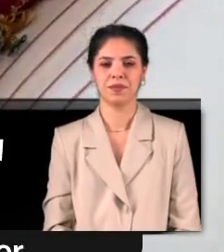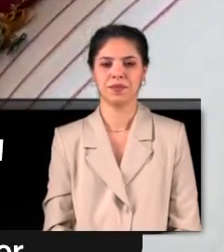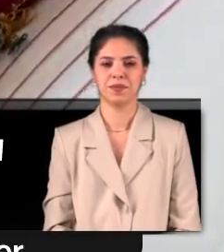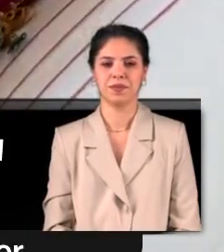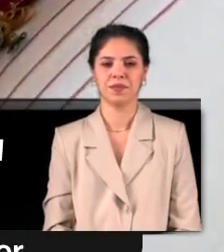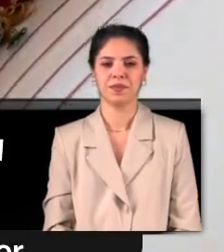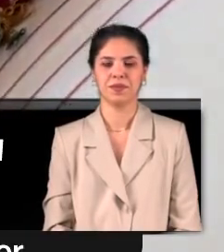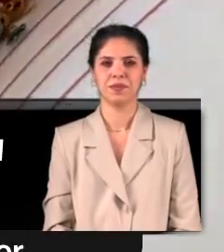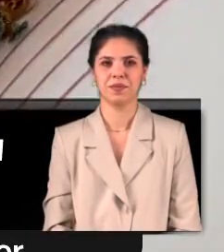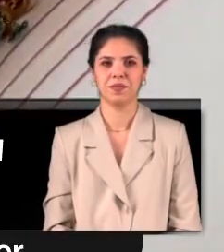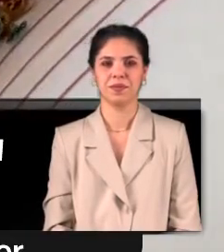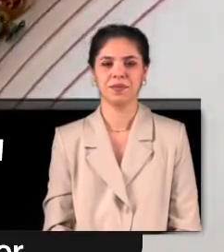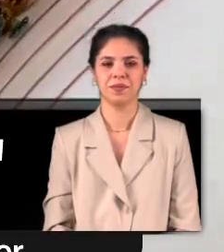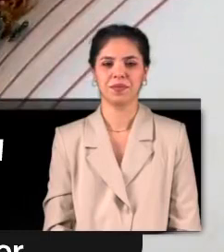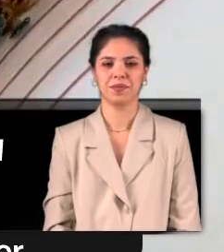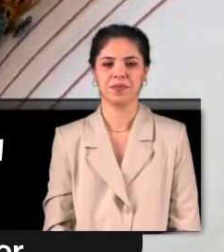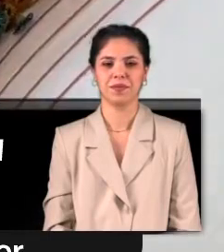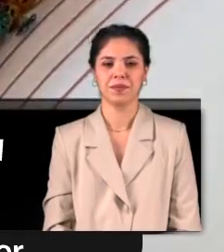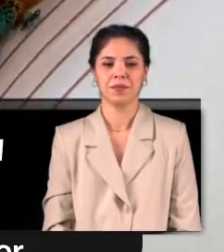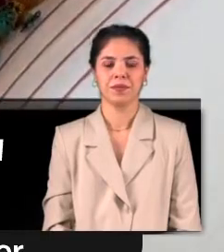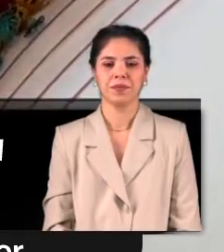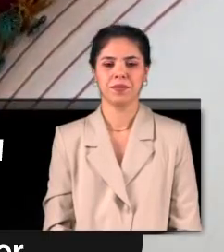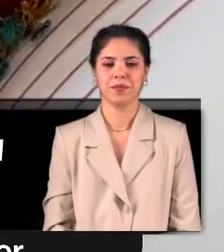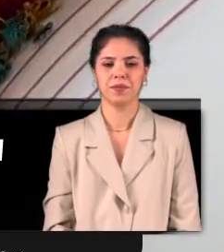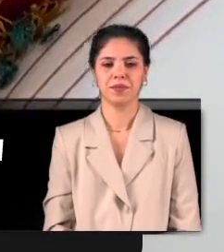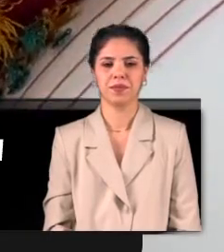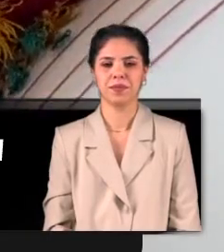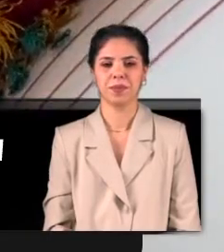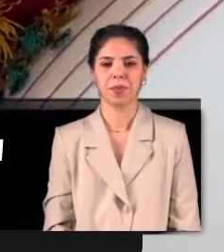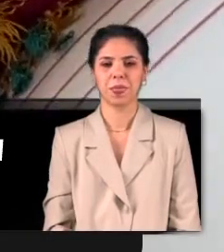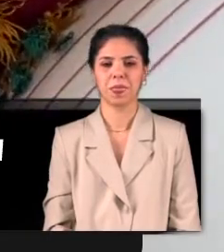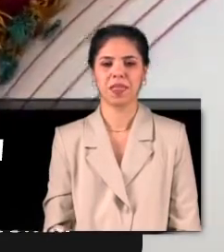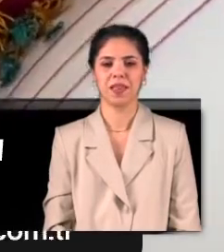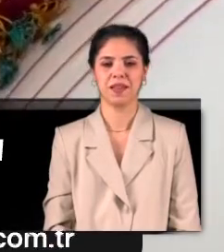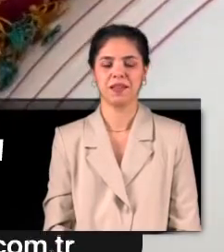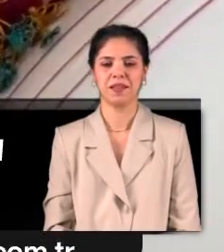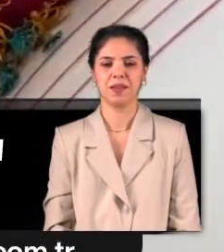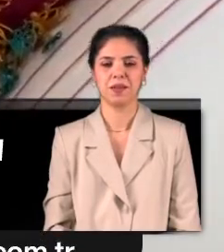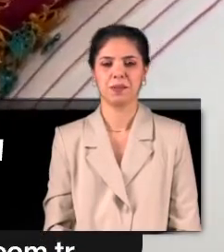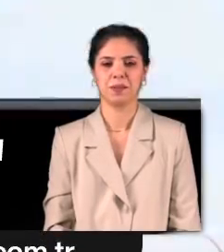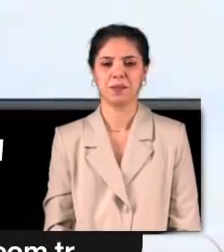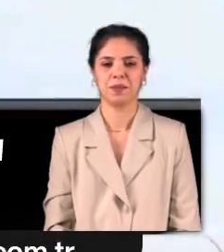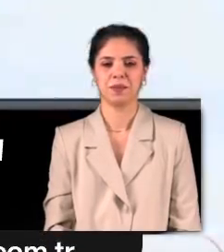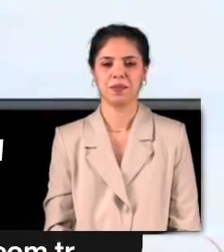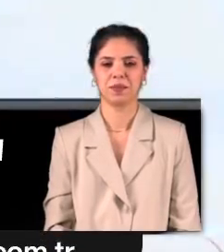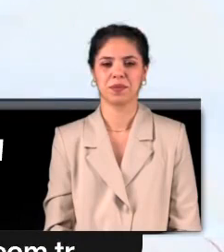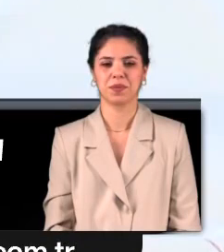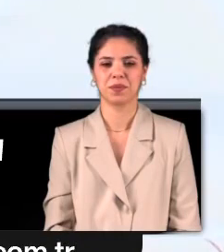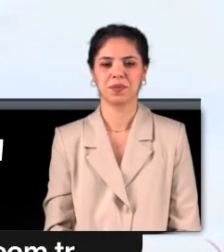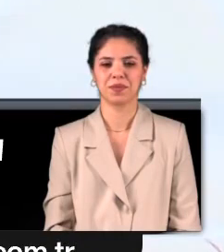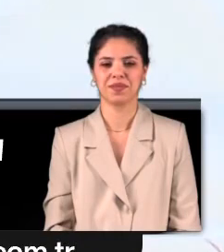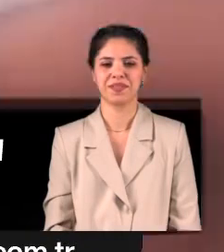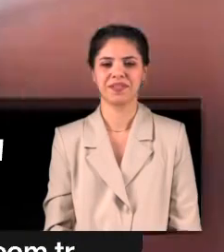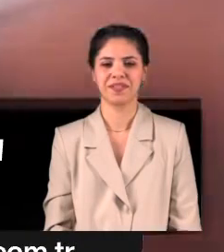burada. Aa. Nasılsın? Geçmiş olsun. Teşekkür ederim abi. Bak Murat abin de burada. Beni ne zaman